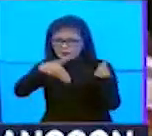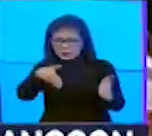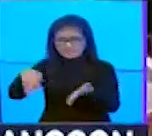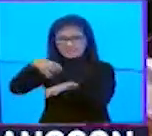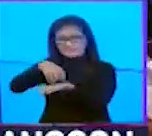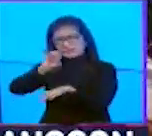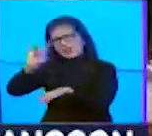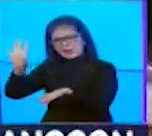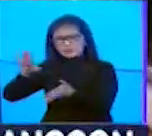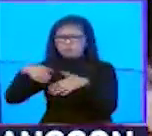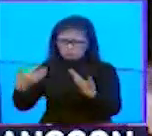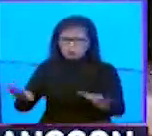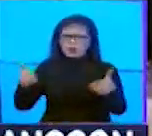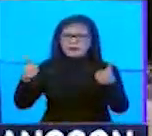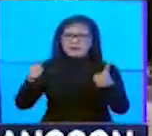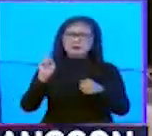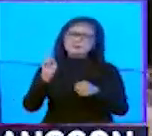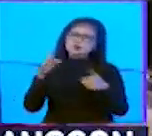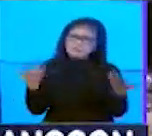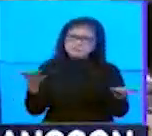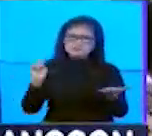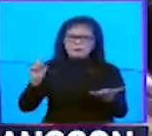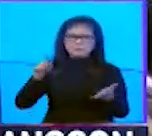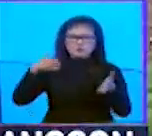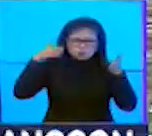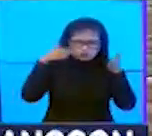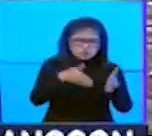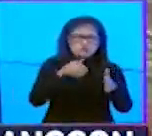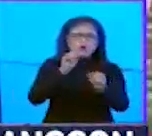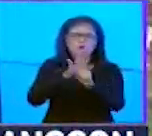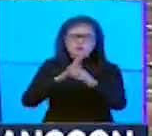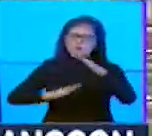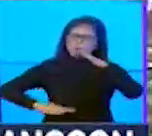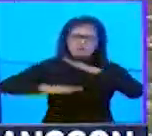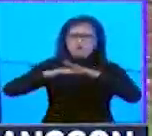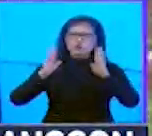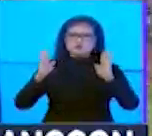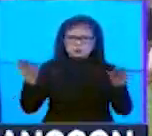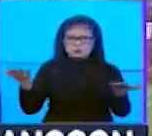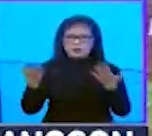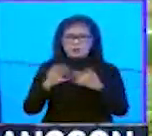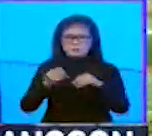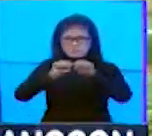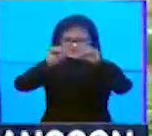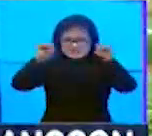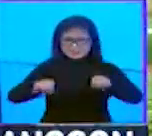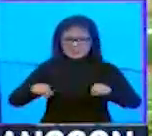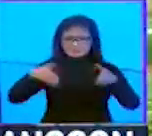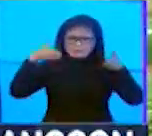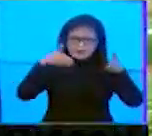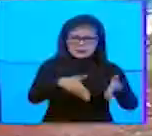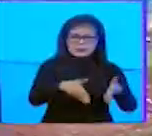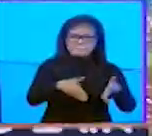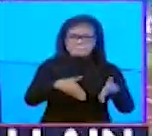ini TPU yang khusus untuk memakamkan jenazah corona telah penuh. Sebelumnya sistem pemakaman di TPU Pondok Rangon dilakukan secara tumpang dengan